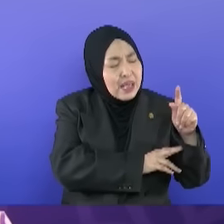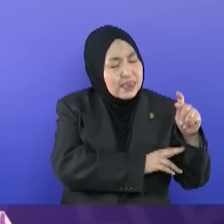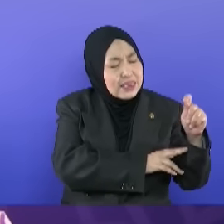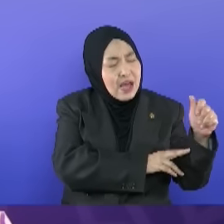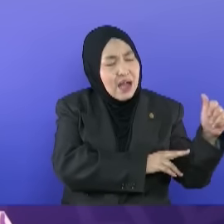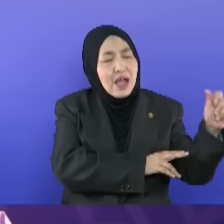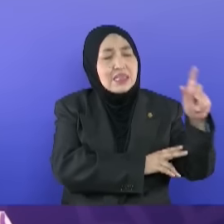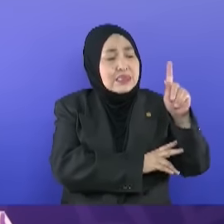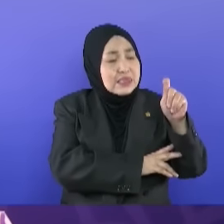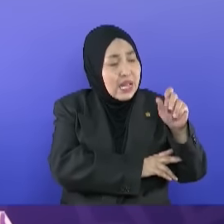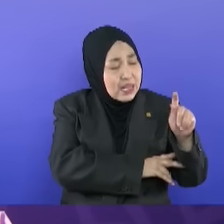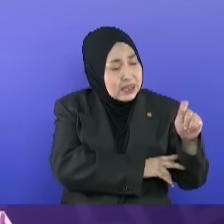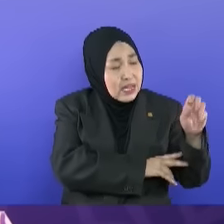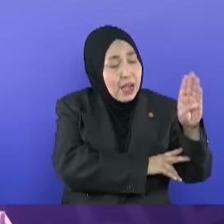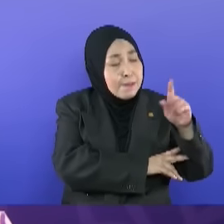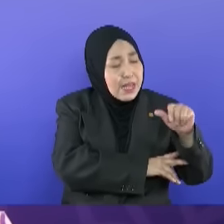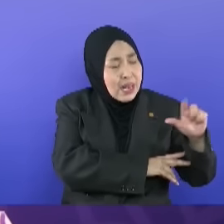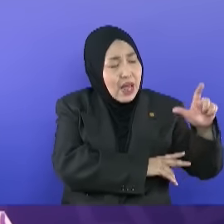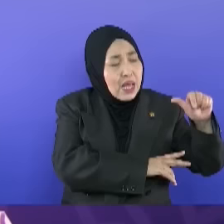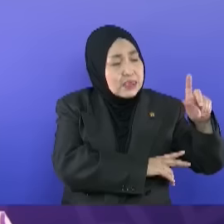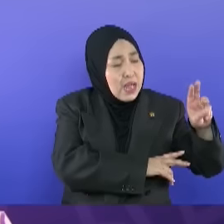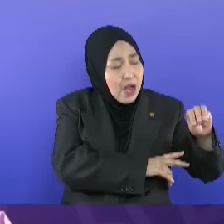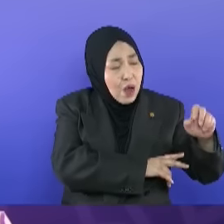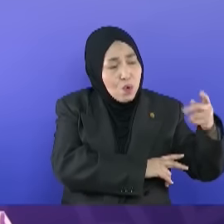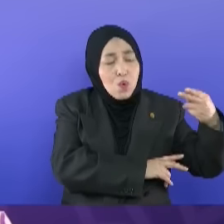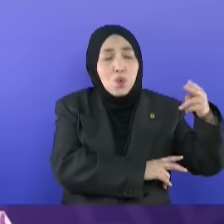tattabi millatahum